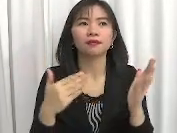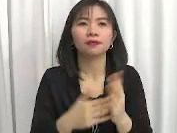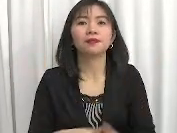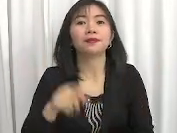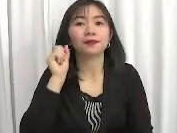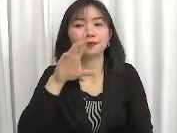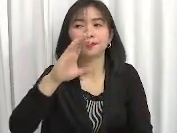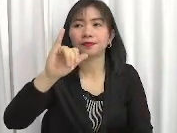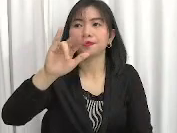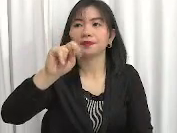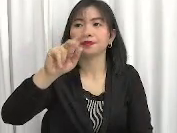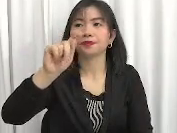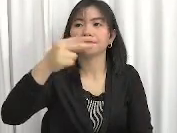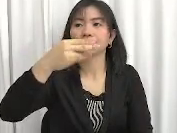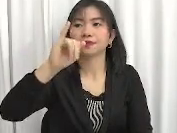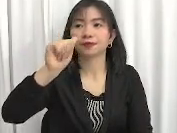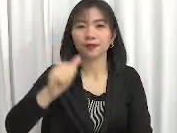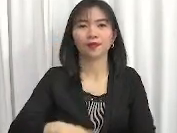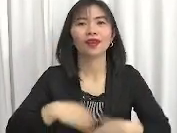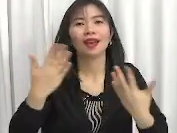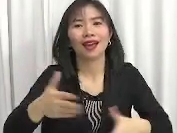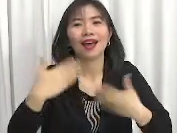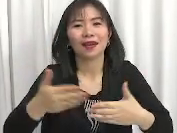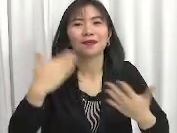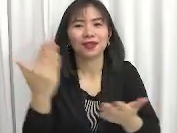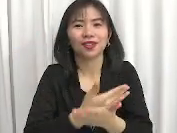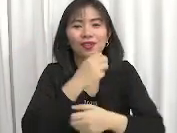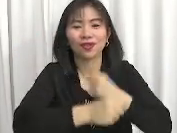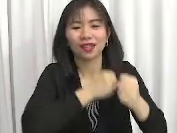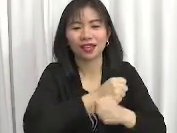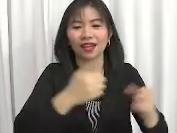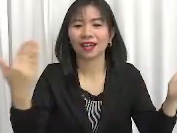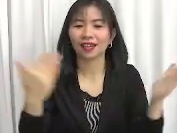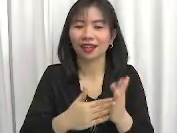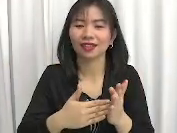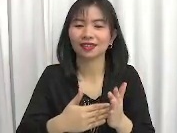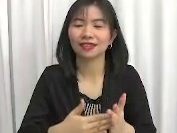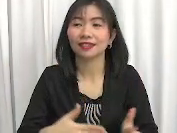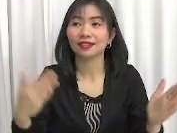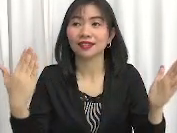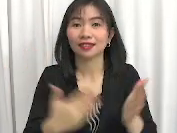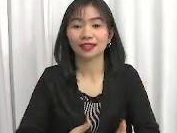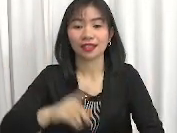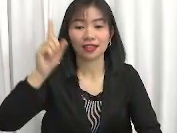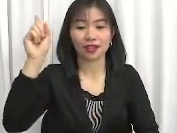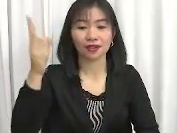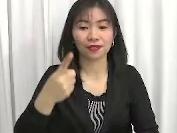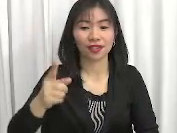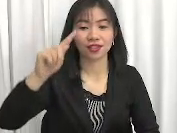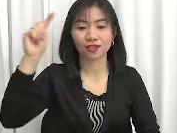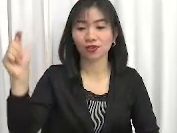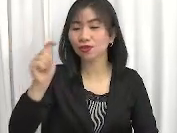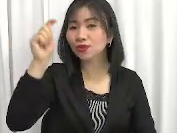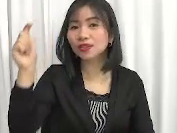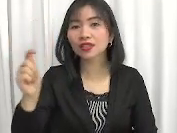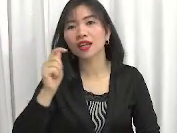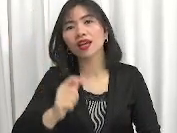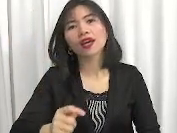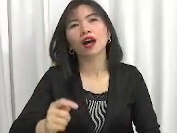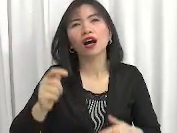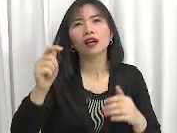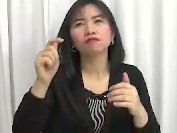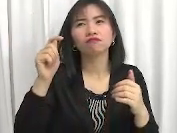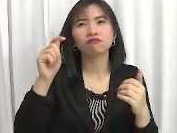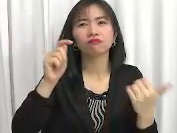Cynthia! Happy New Year po muli sa lahat! At ngayon ay ang ating first Tuesday episode ng The